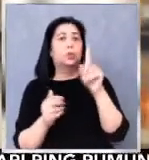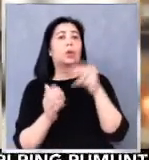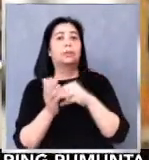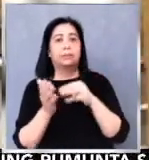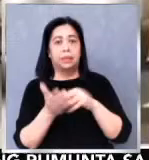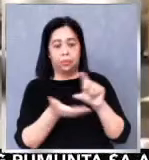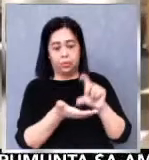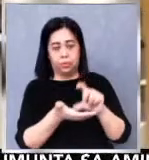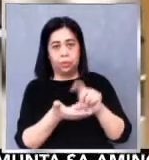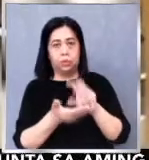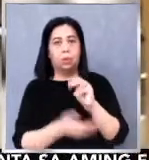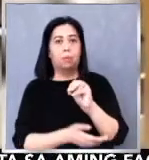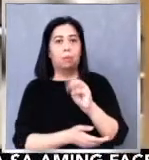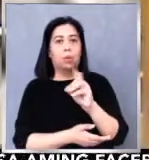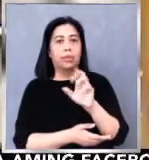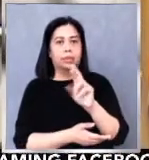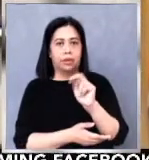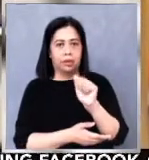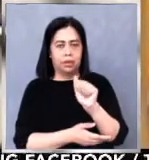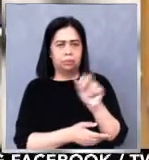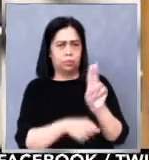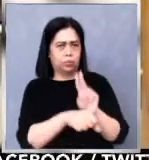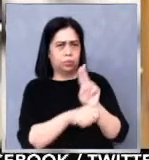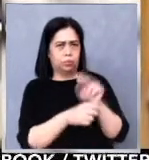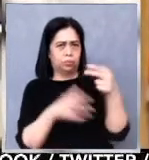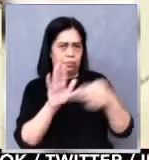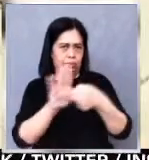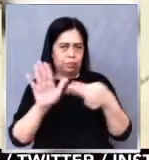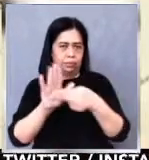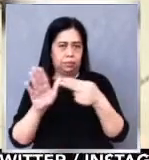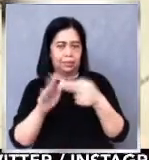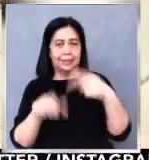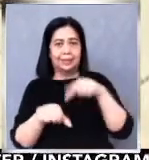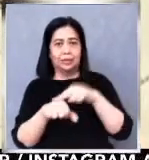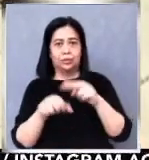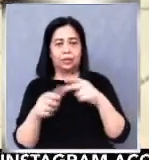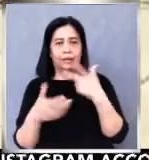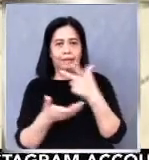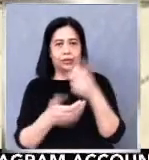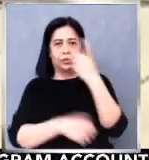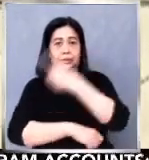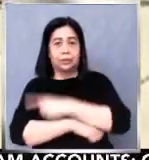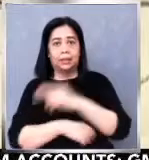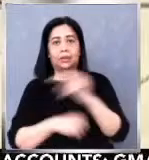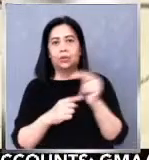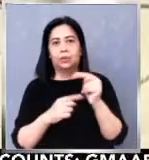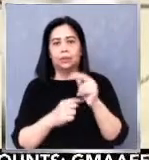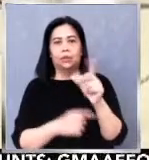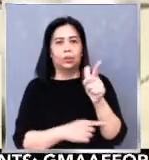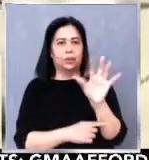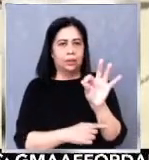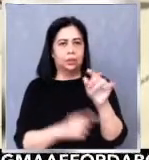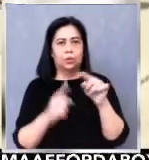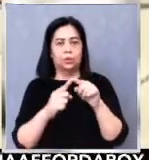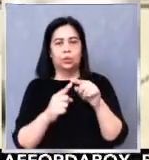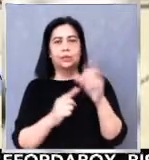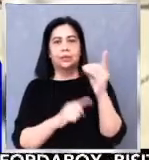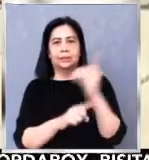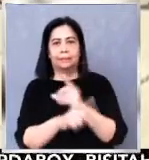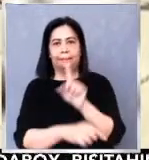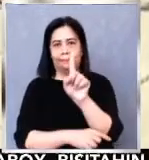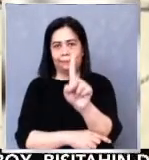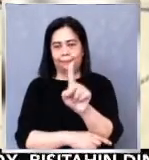Moderna. Gagamitin daw ang mga ito sa National Vaccination Days sa November 29 hanggang December 1. Athena